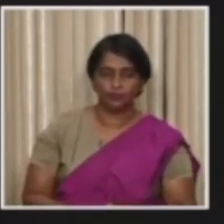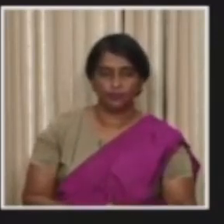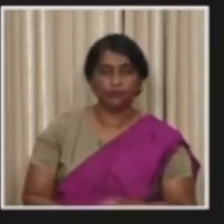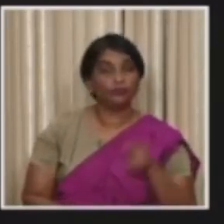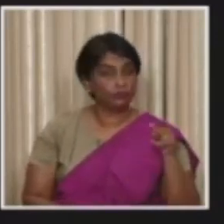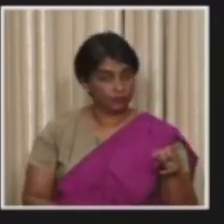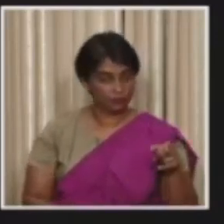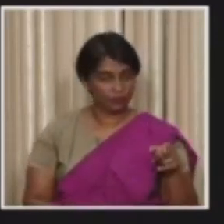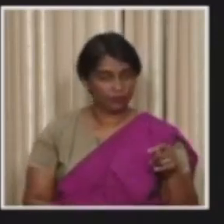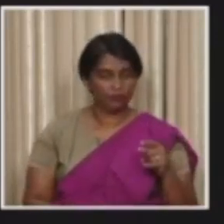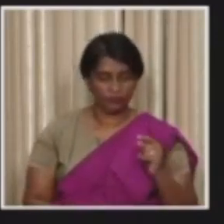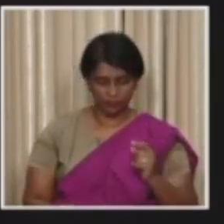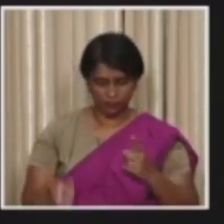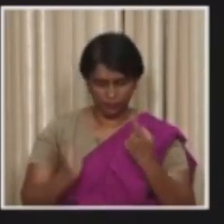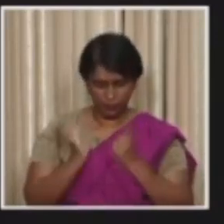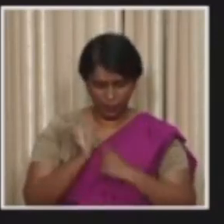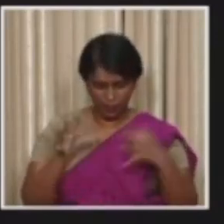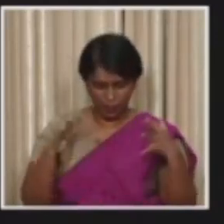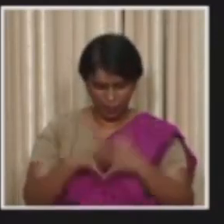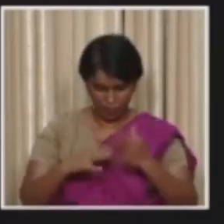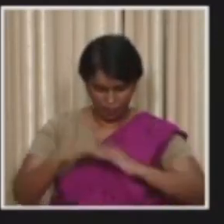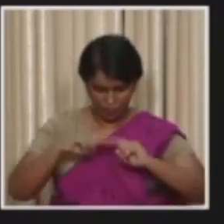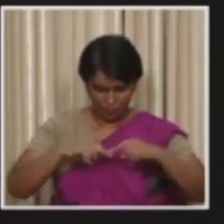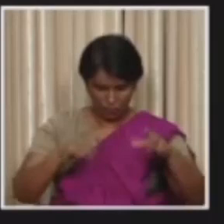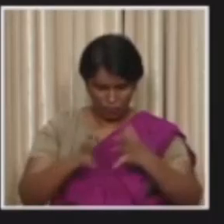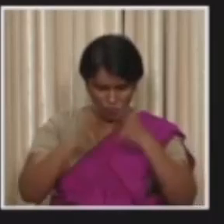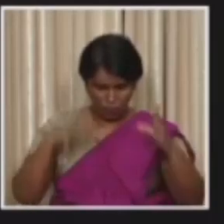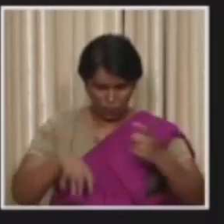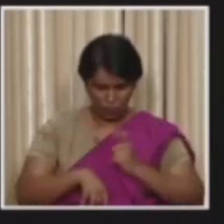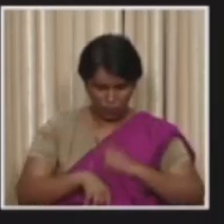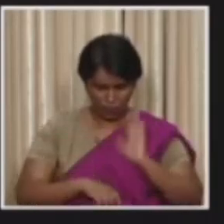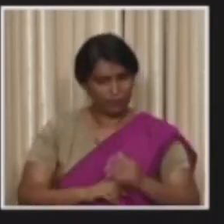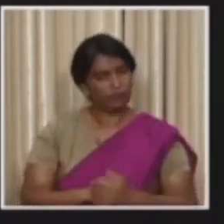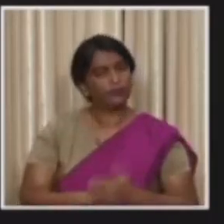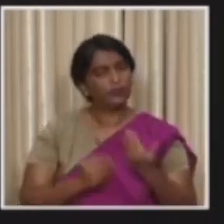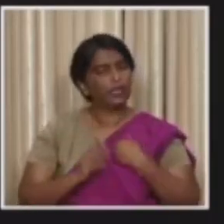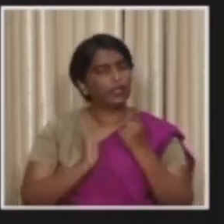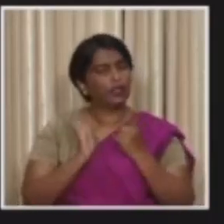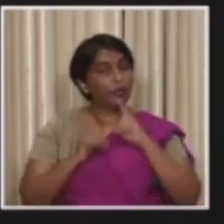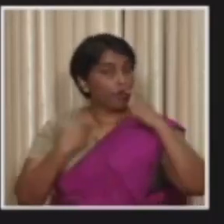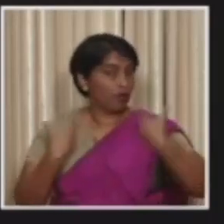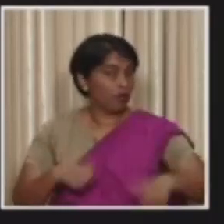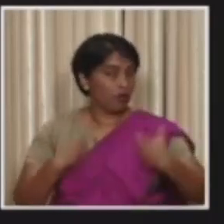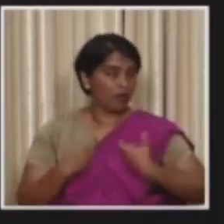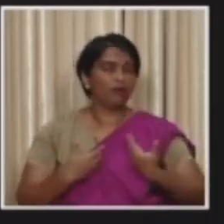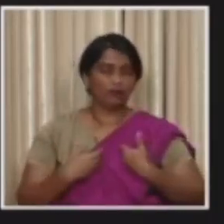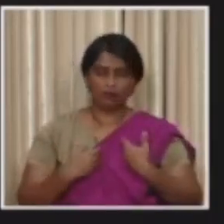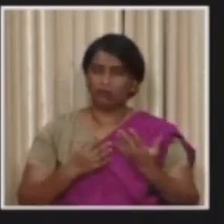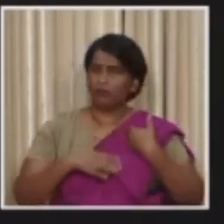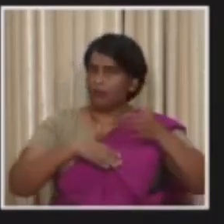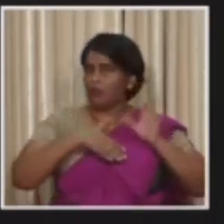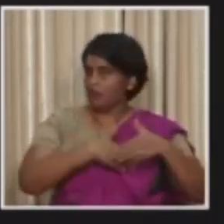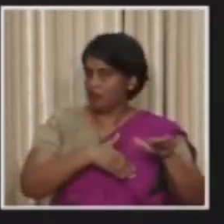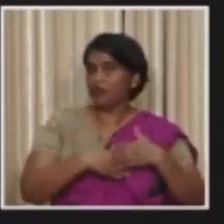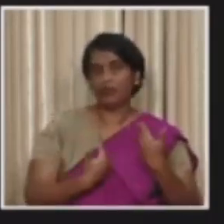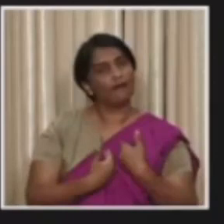මෙම නීතිය ක්‍රියාත්මක කිරීමේදී බොහෝ අවස්ථාවලදී අපි නීතිඥවරුන් වශයෙන් අත්දැකලා තියෙන